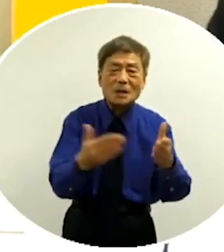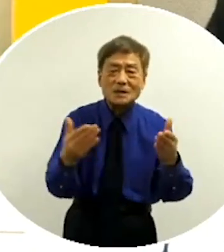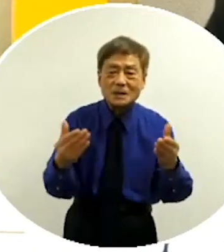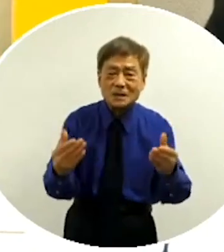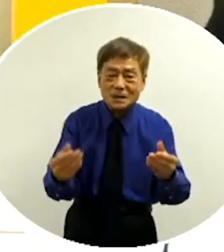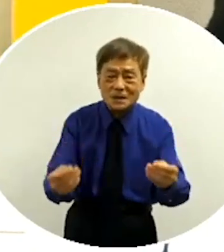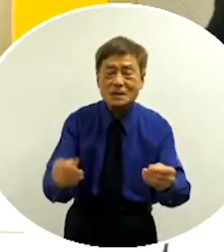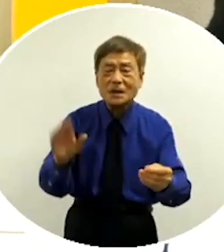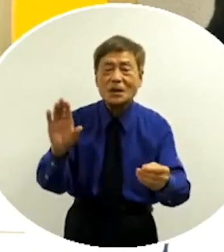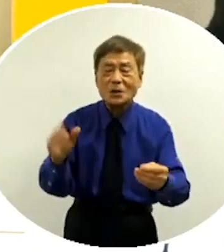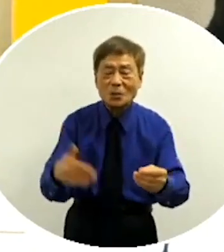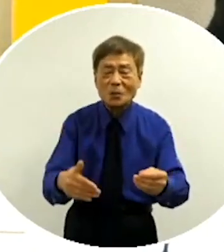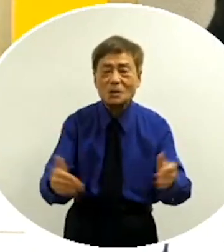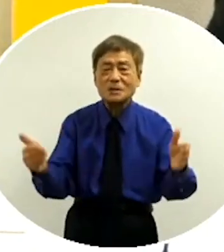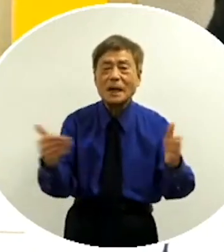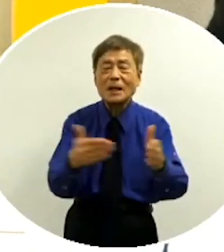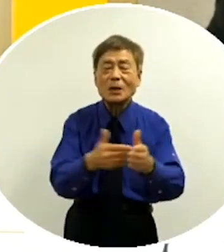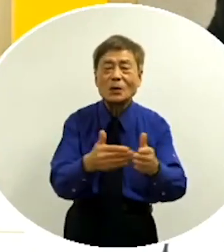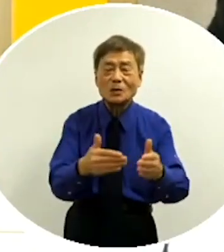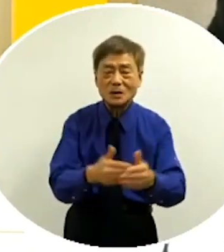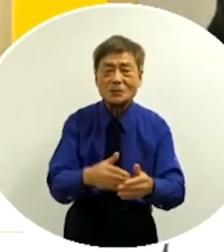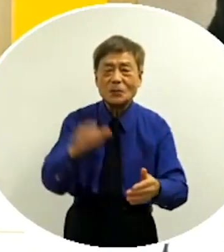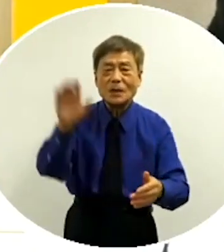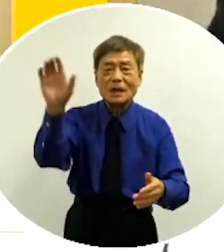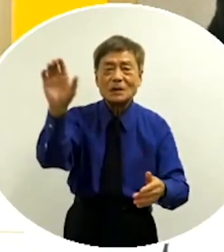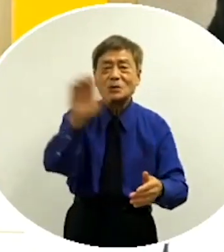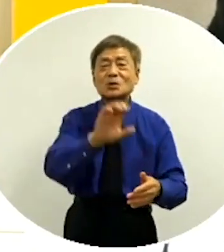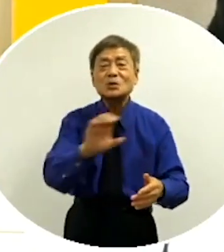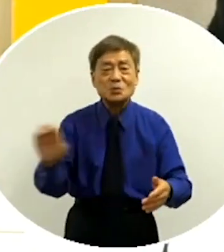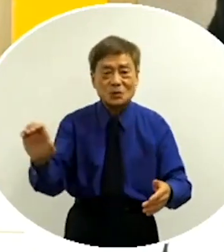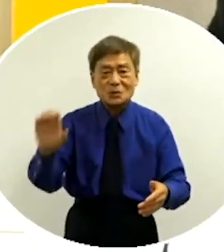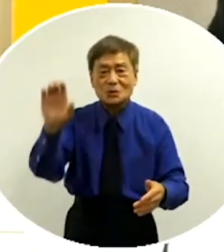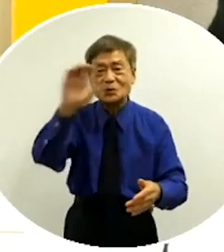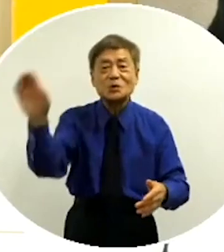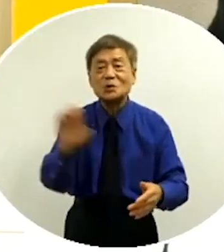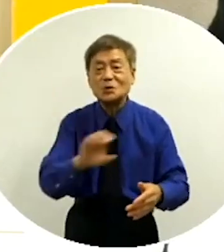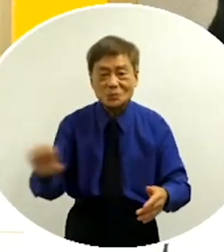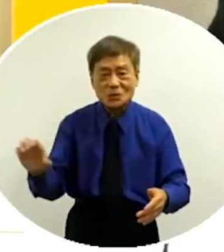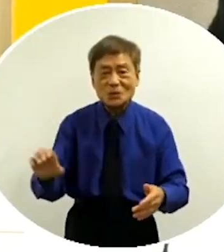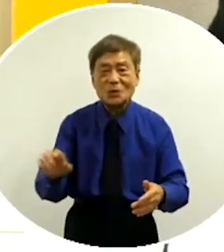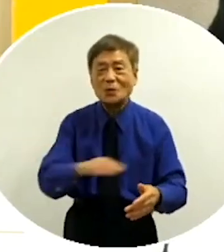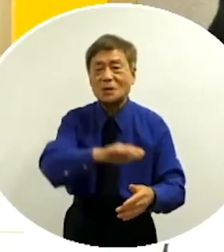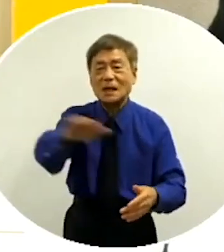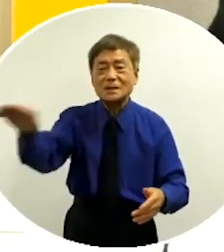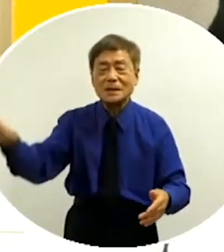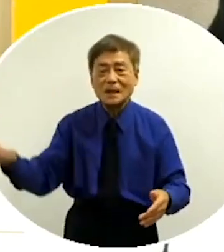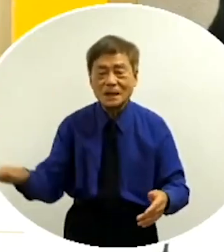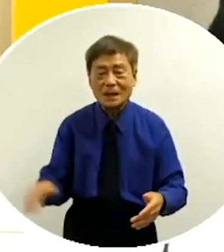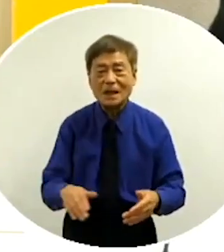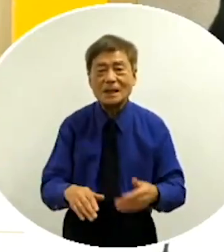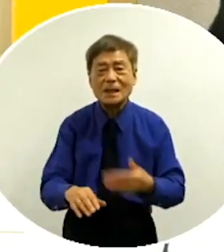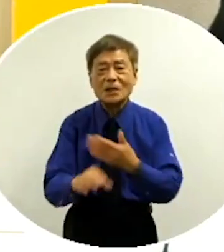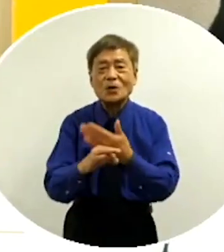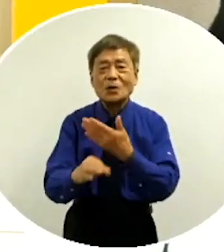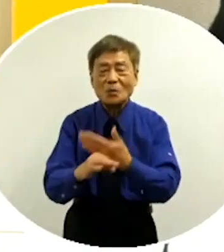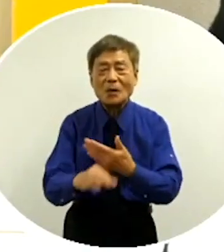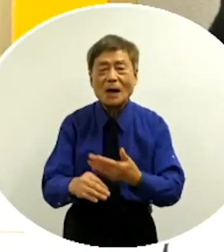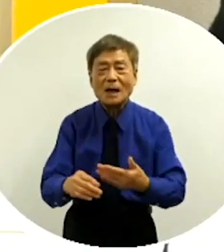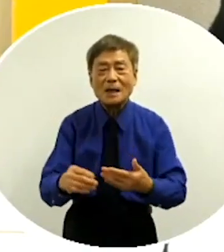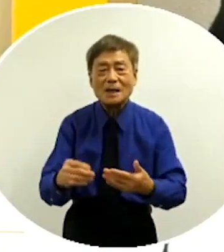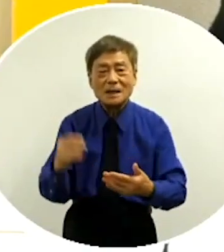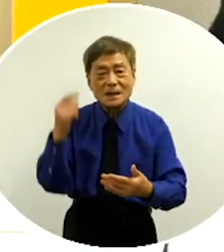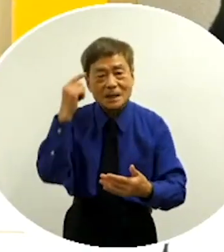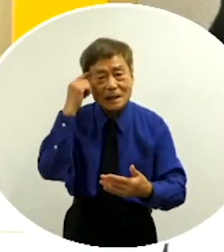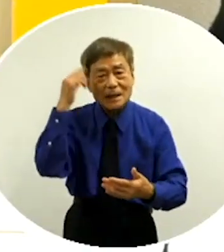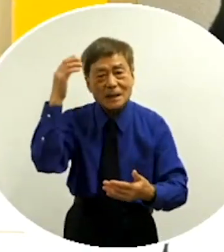ズーム参加者の皆さんのスクリーンショットでですね記念撮影をしようという